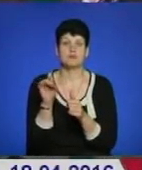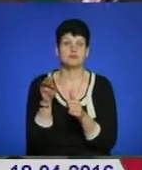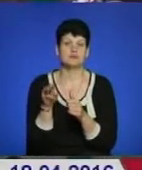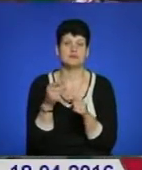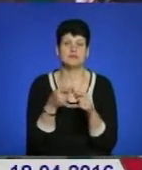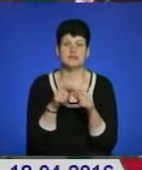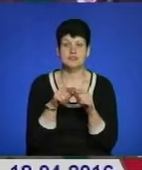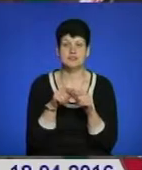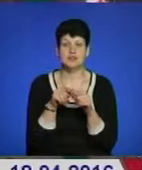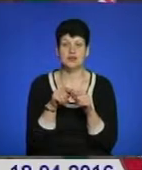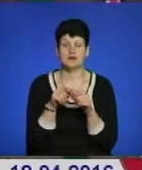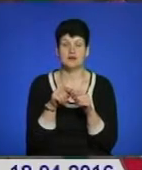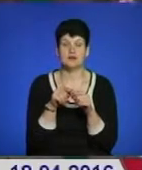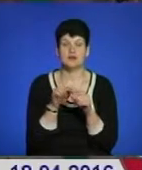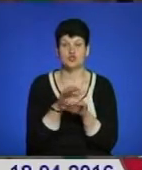тактична черепаха.